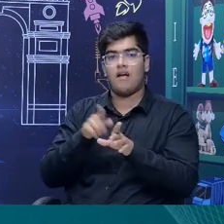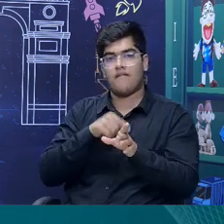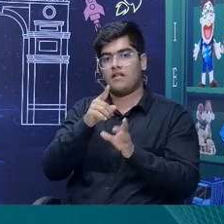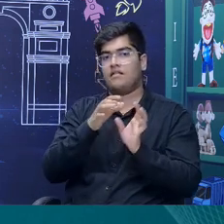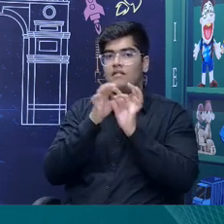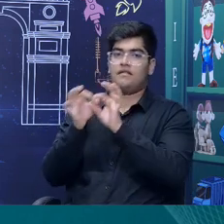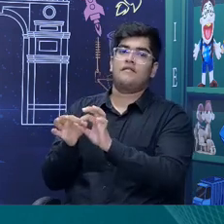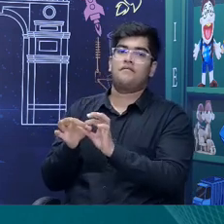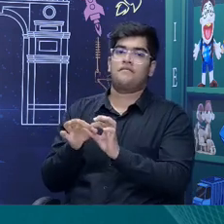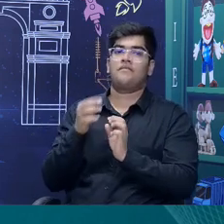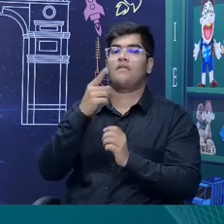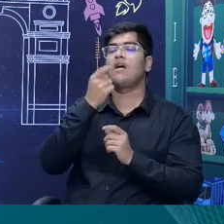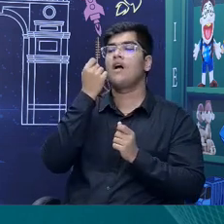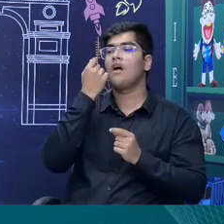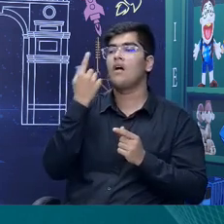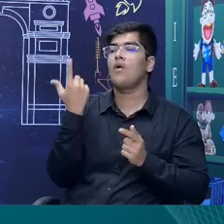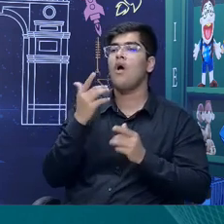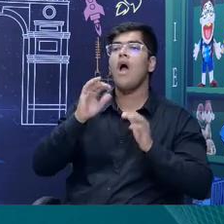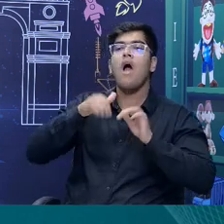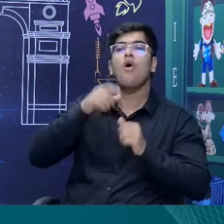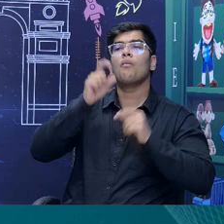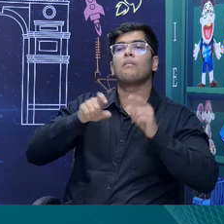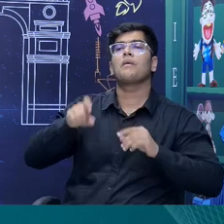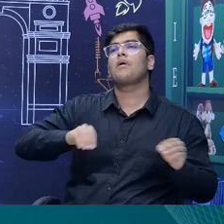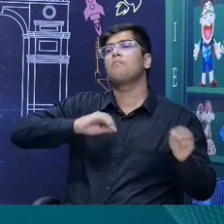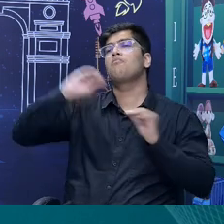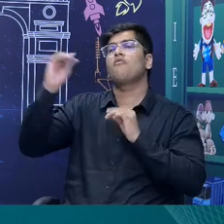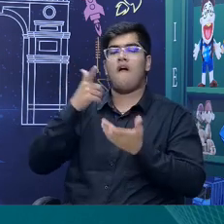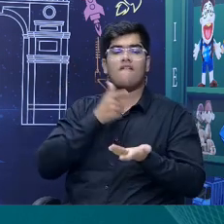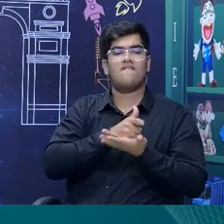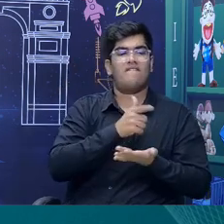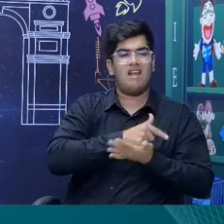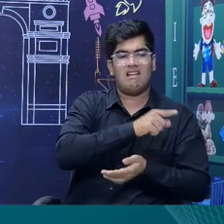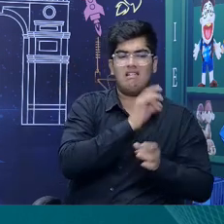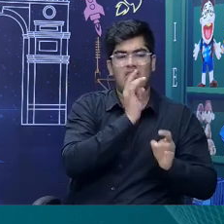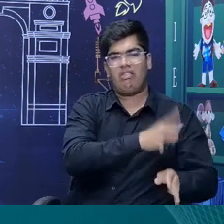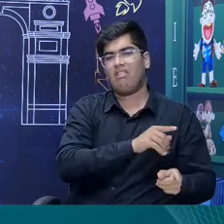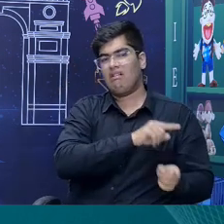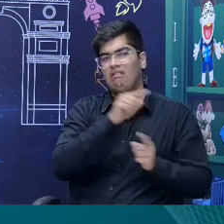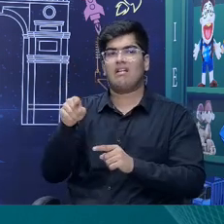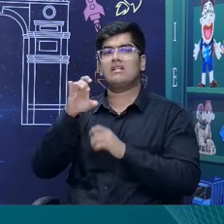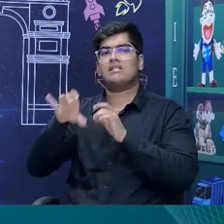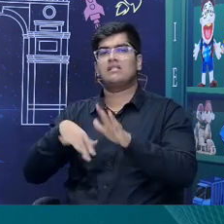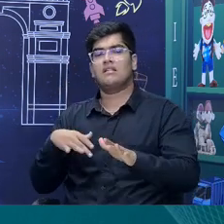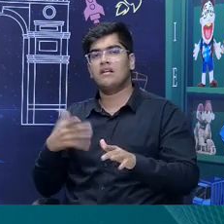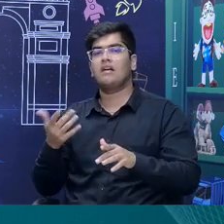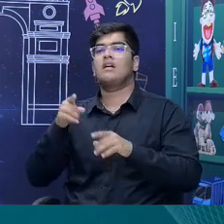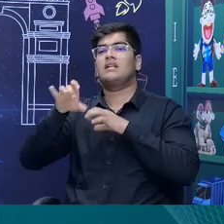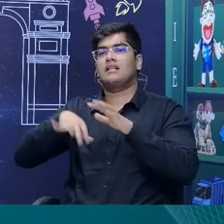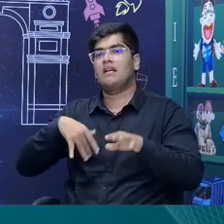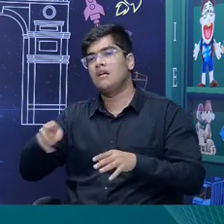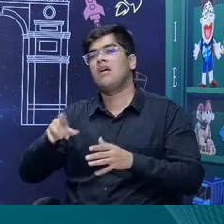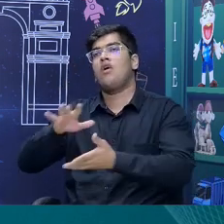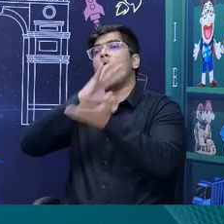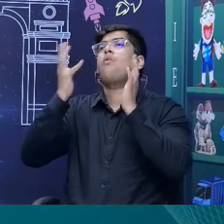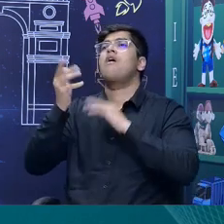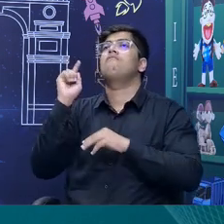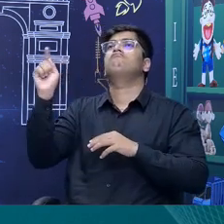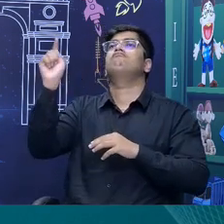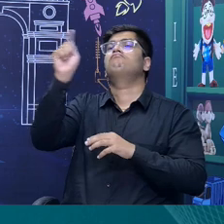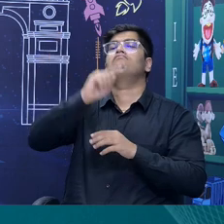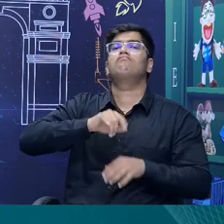पोषण पुल फैक्टर क्यों और से अर्बन लोग माइग्रेट करें क्यों अर्बन से अर्बन माइग्रेट करने जो क्यों है इस